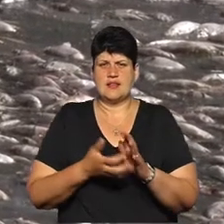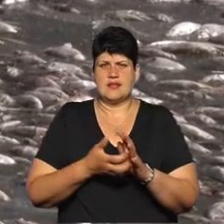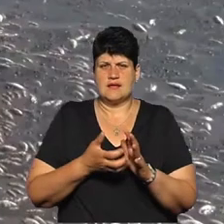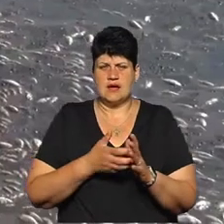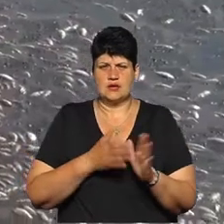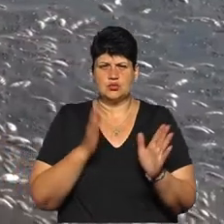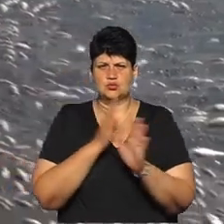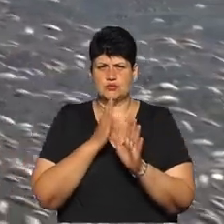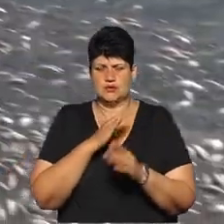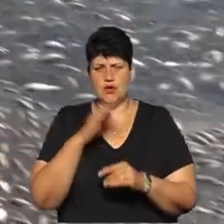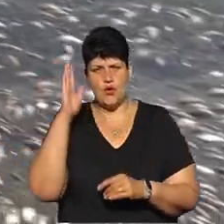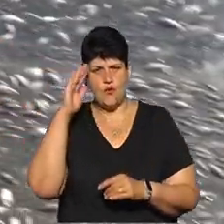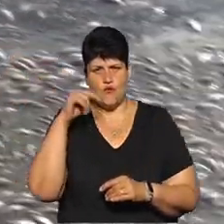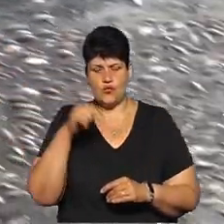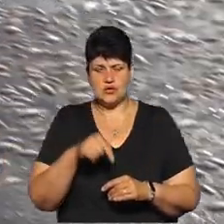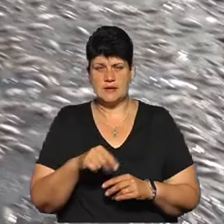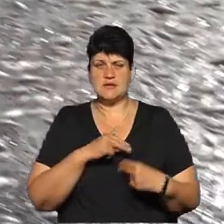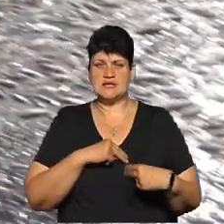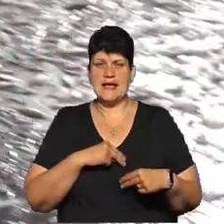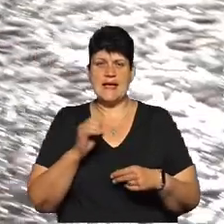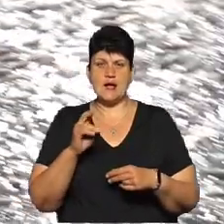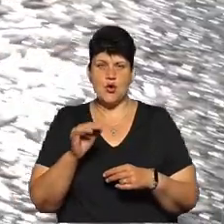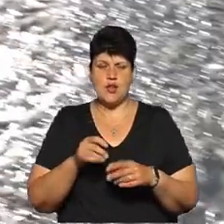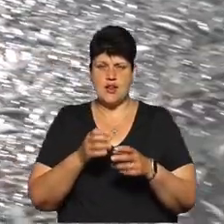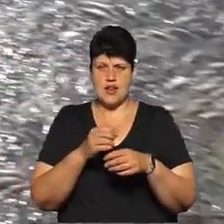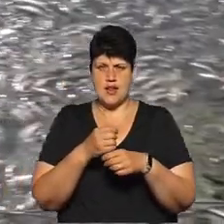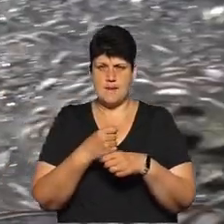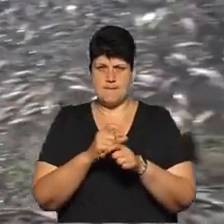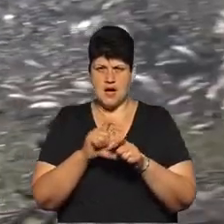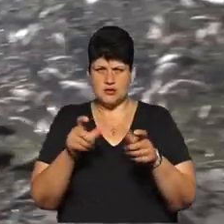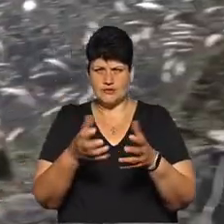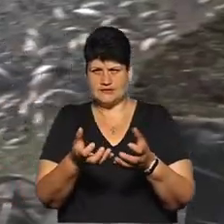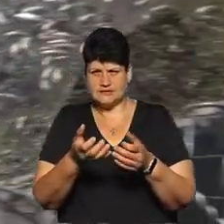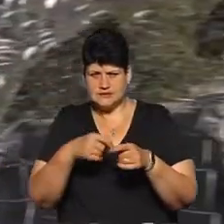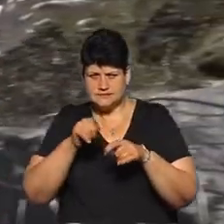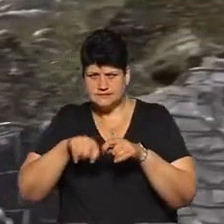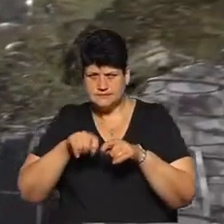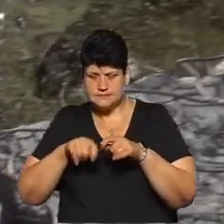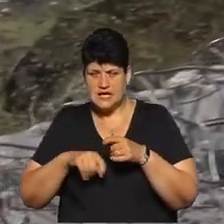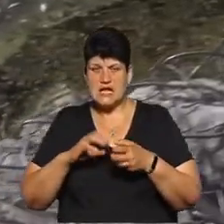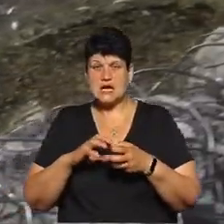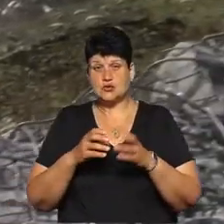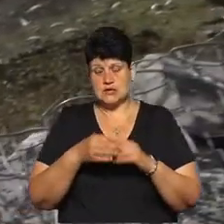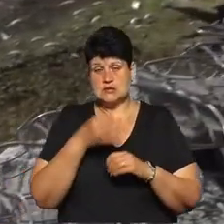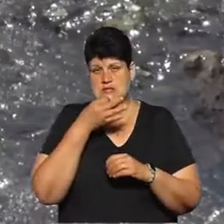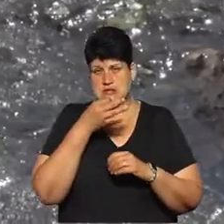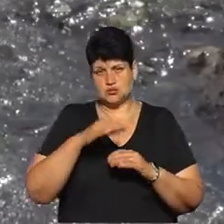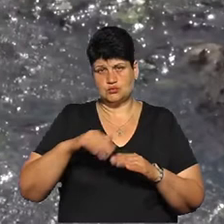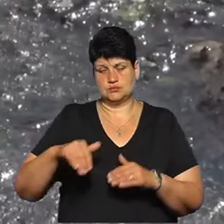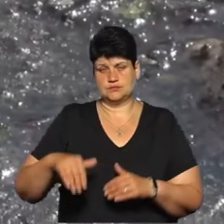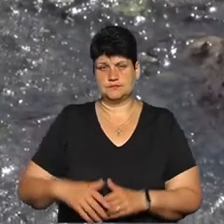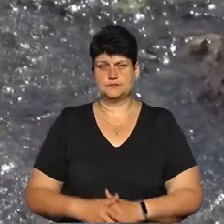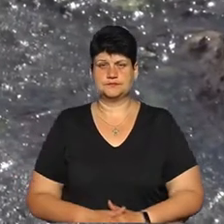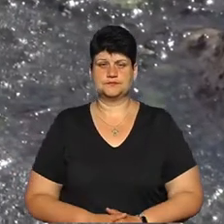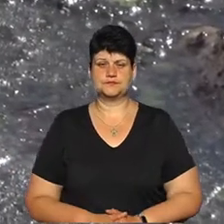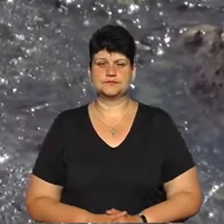водоймі. Працівники екологічної лабораторії відібрали зразки води для дослідження. Результати повідомлять згодом.